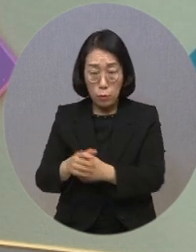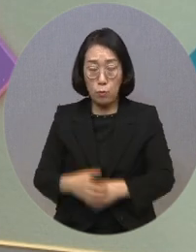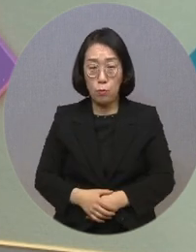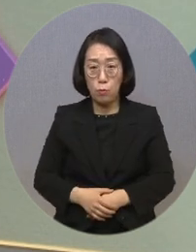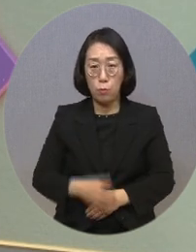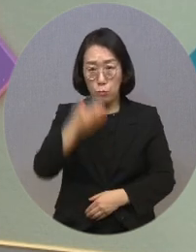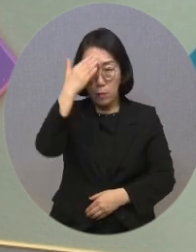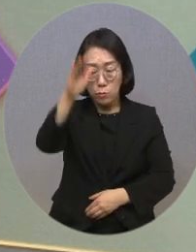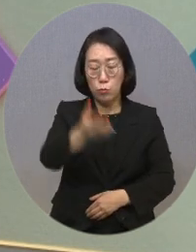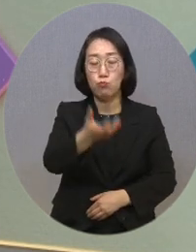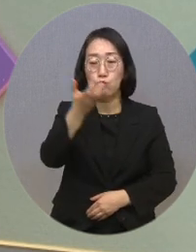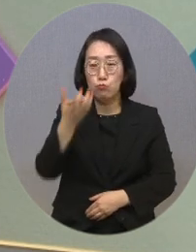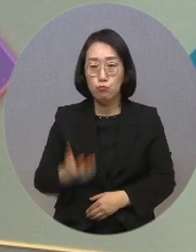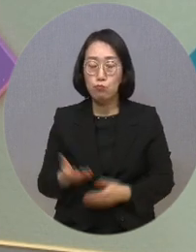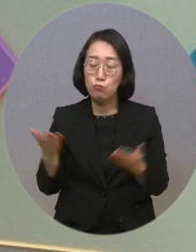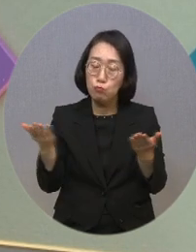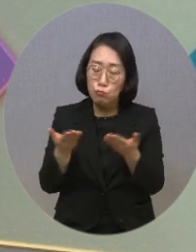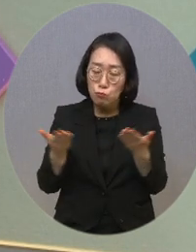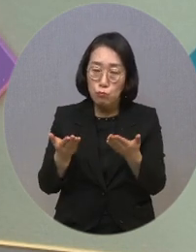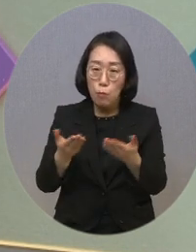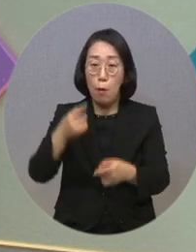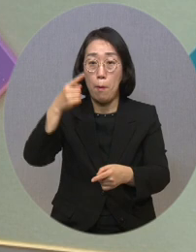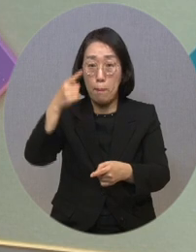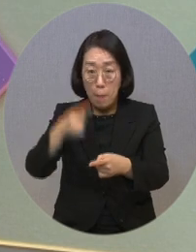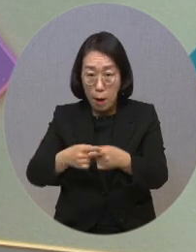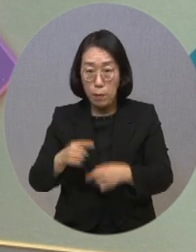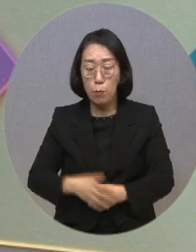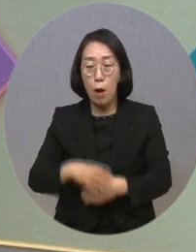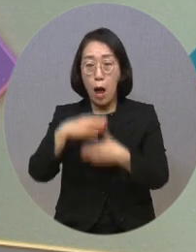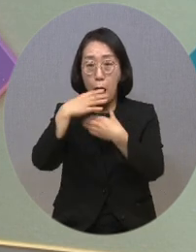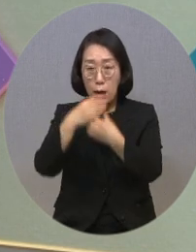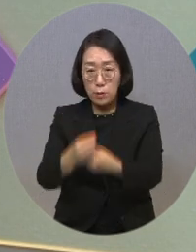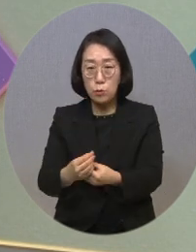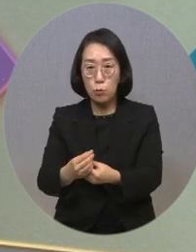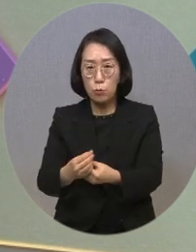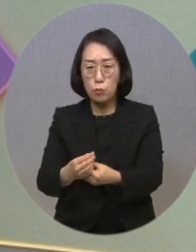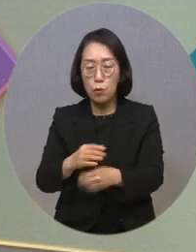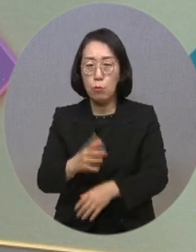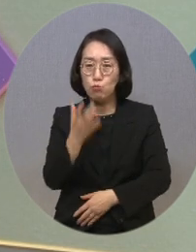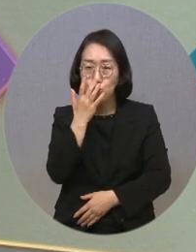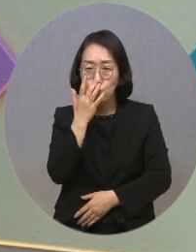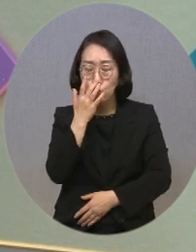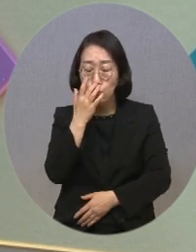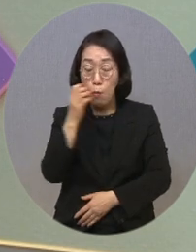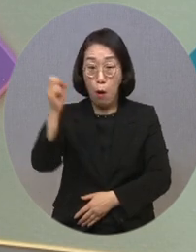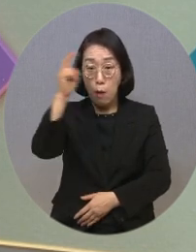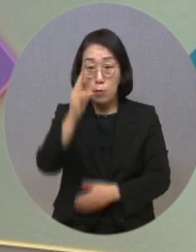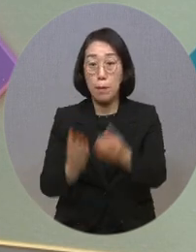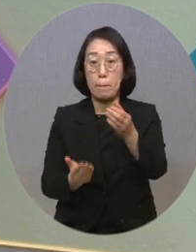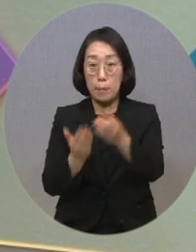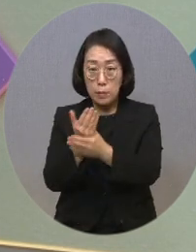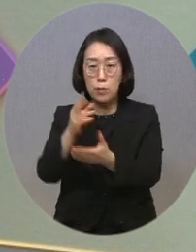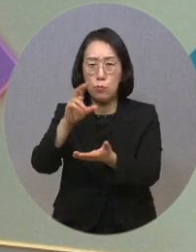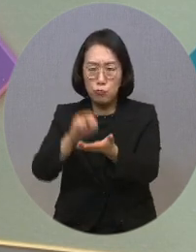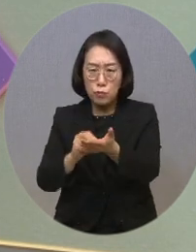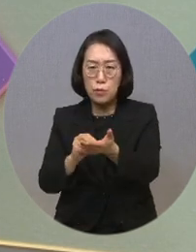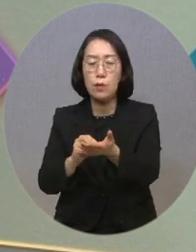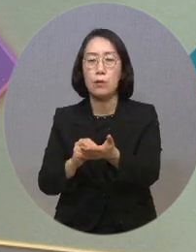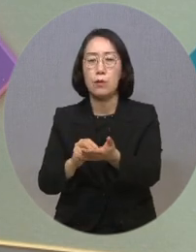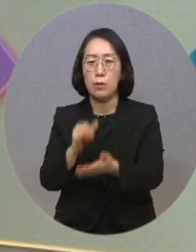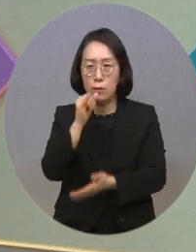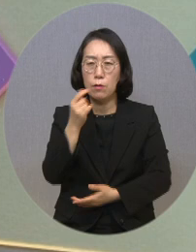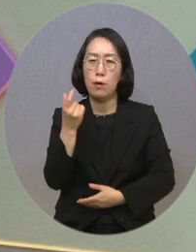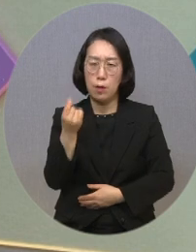들어와서 하다 보니까 네. 아무래도 안전 불감증이라든지 이런 것 때문에 사고 발생률이 더 높지 않는가 이제 그런